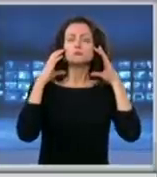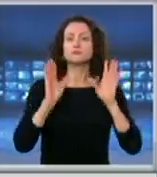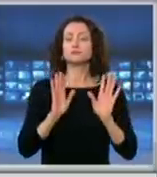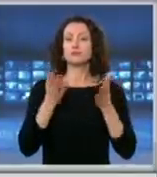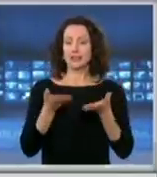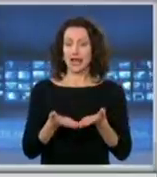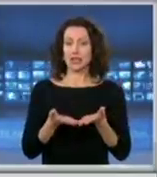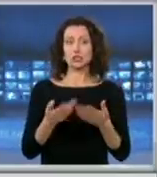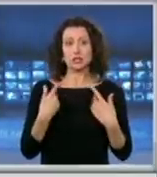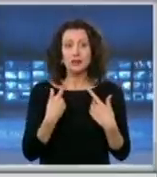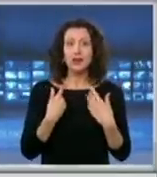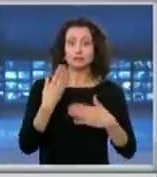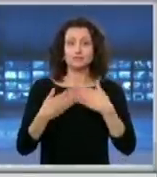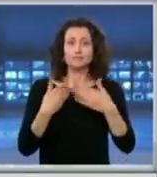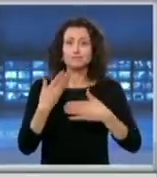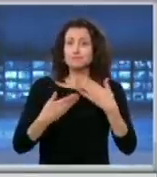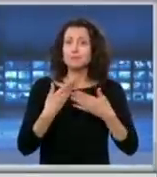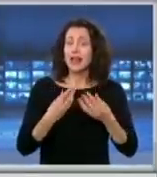Така че ние насмогнем или на маски,